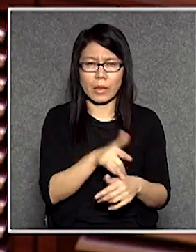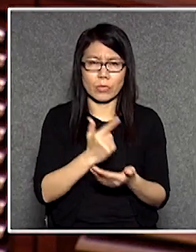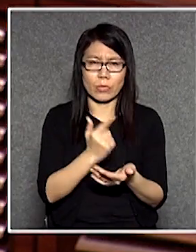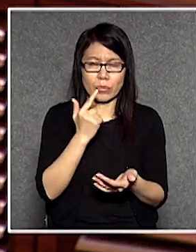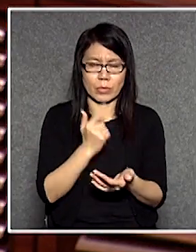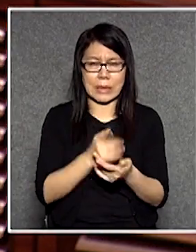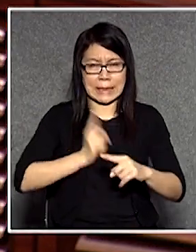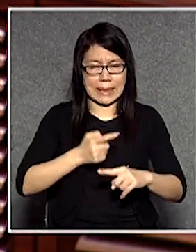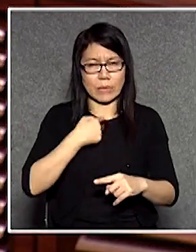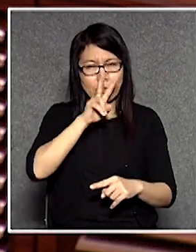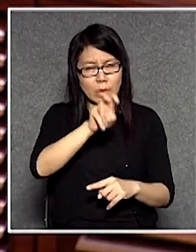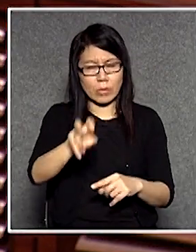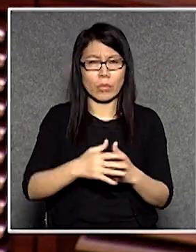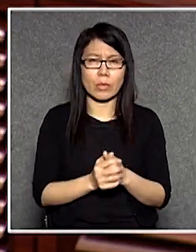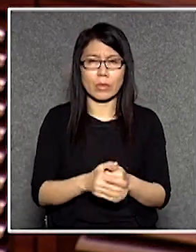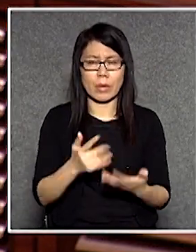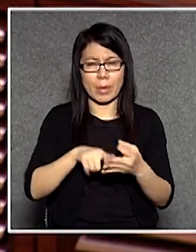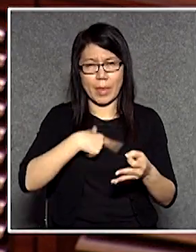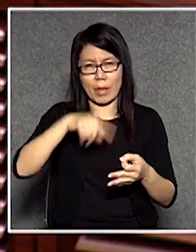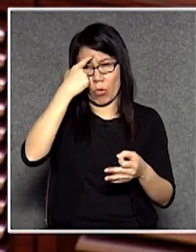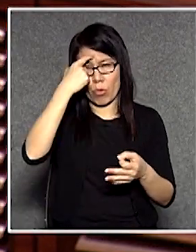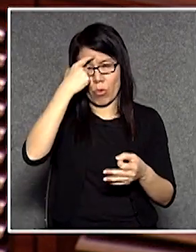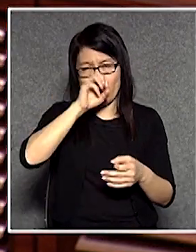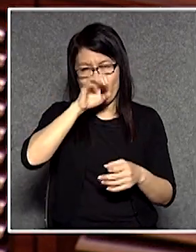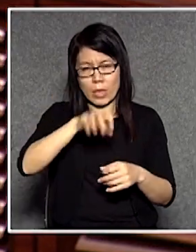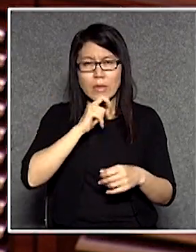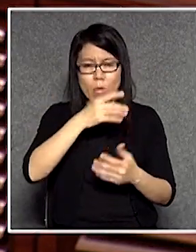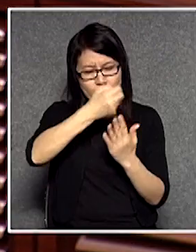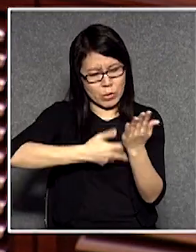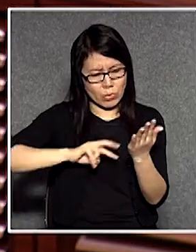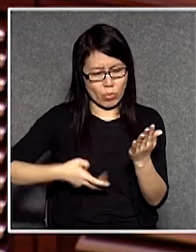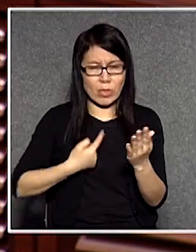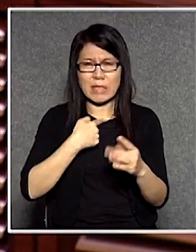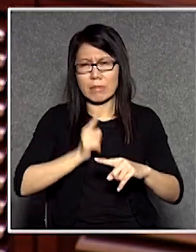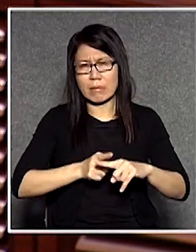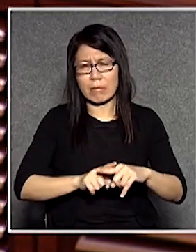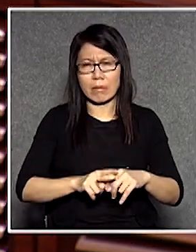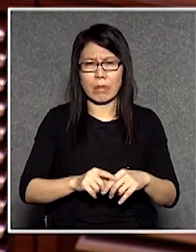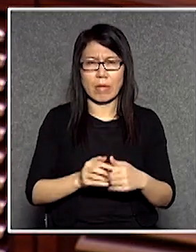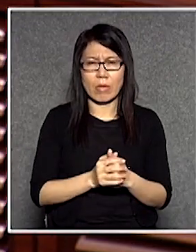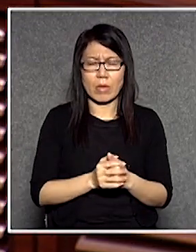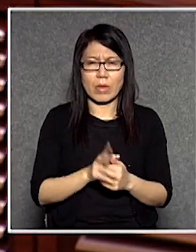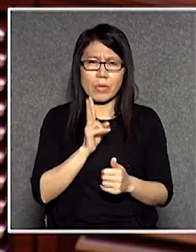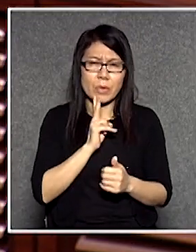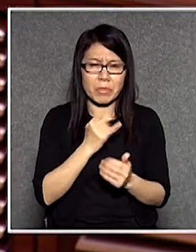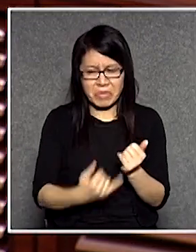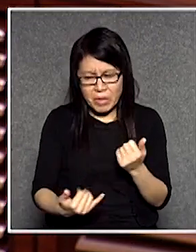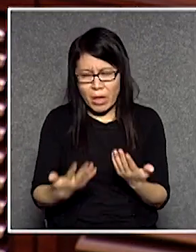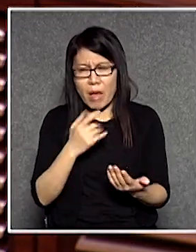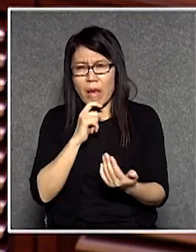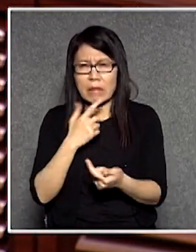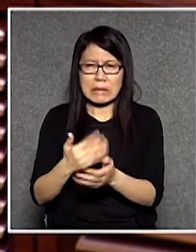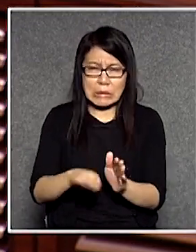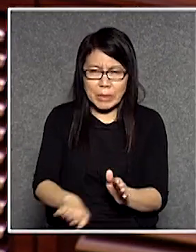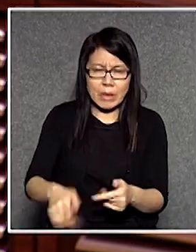的看到梁國雄議員有一些修訂，他居然連一些孤兒寡婦都不放過，